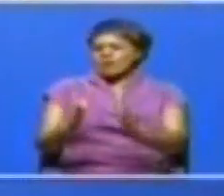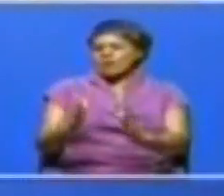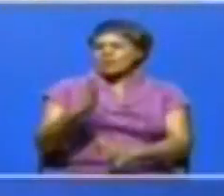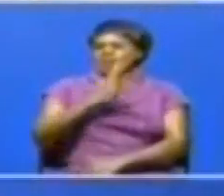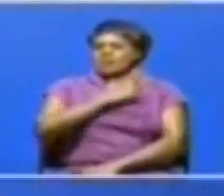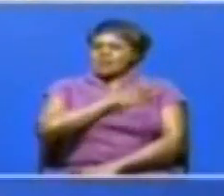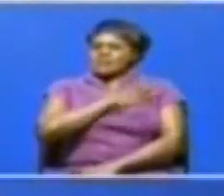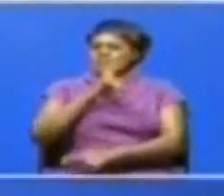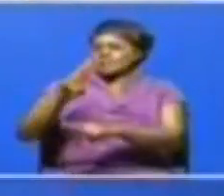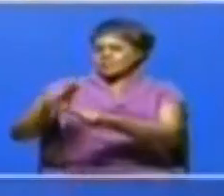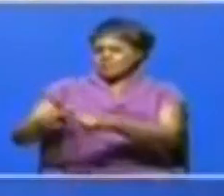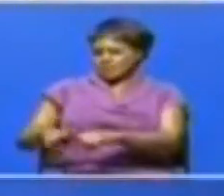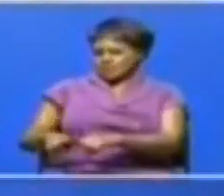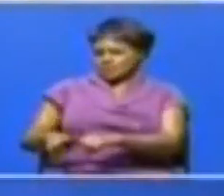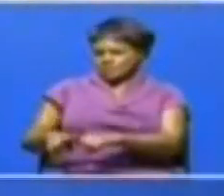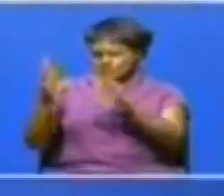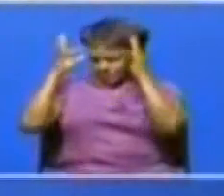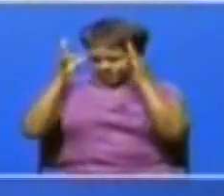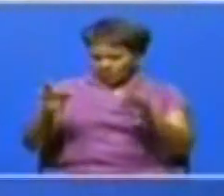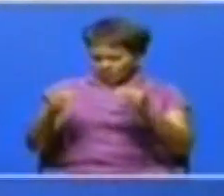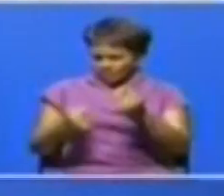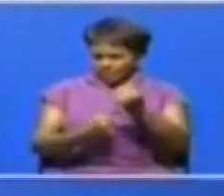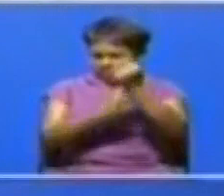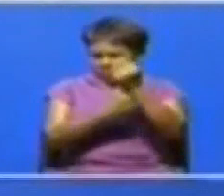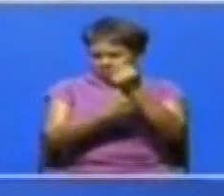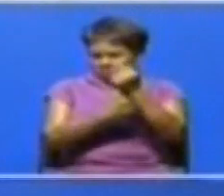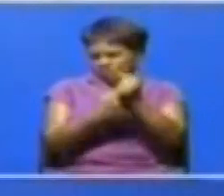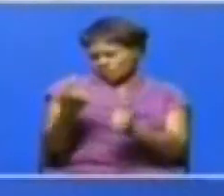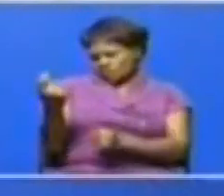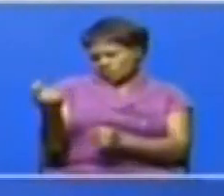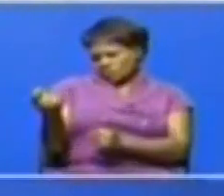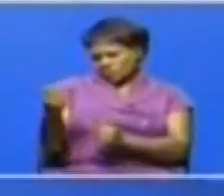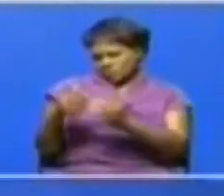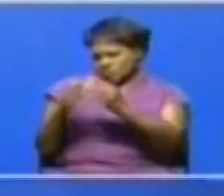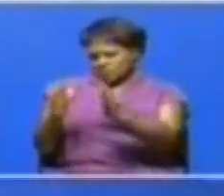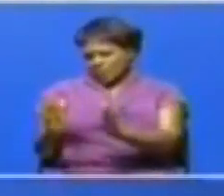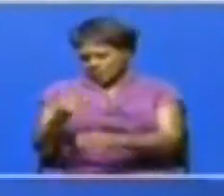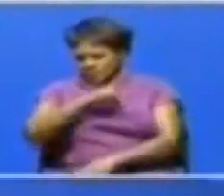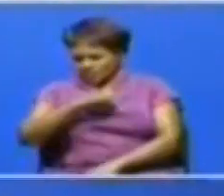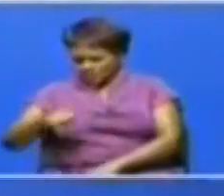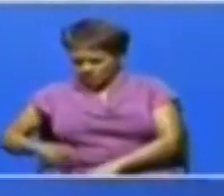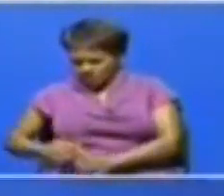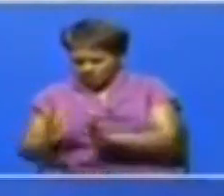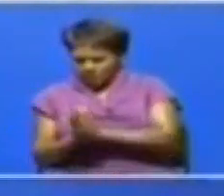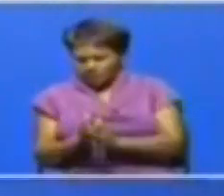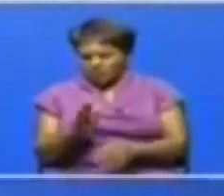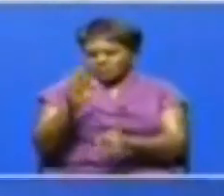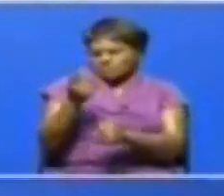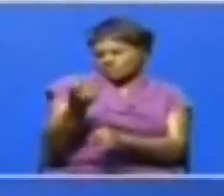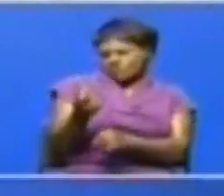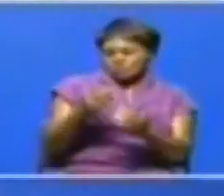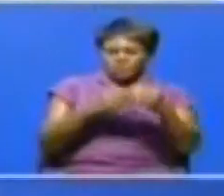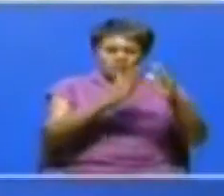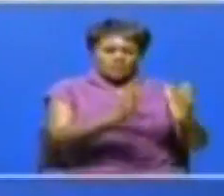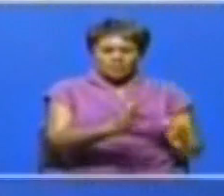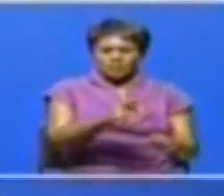wananasa watakaa chini, waseme tutaunga mkono huu kama minority leader wa Senate na minority leader wa